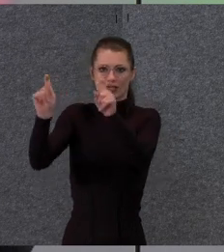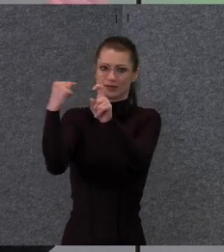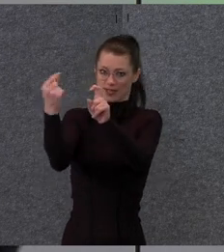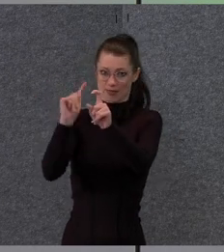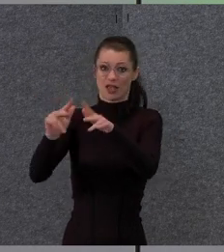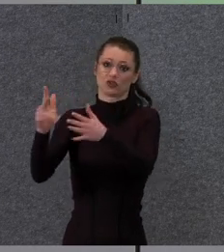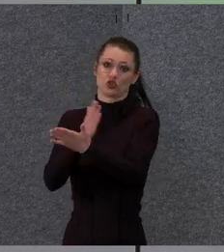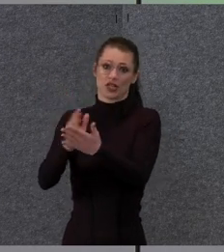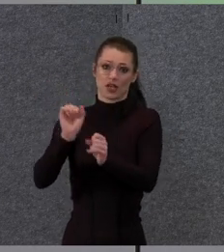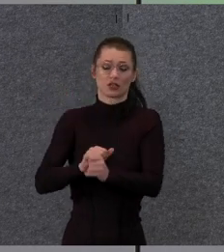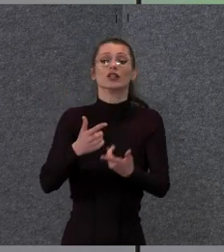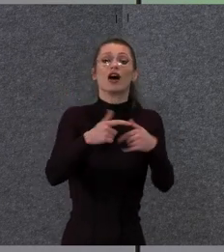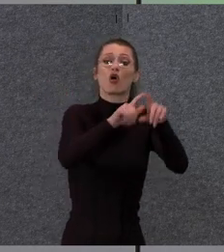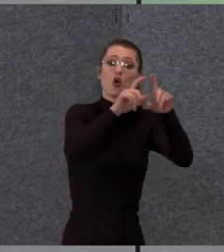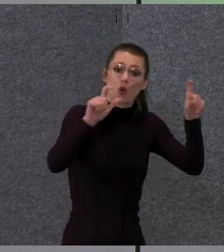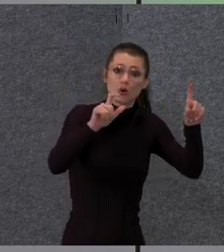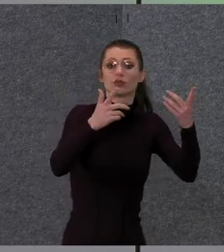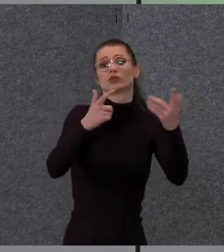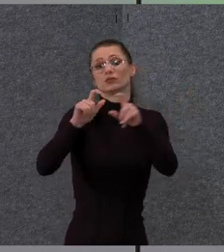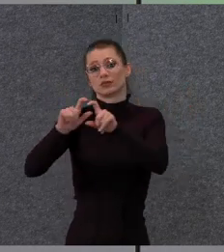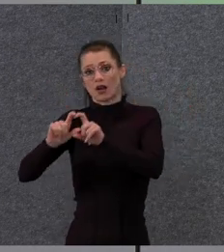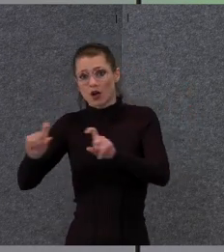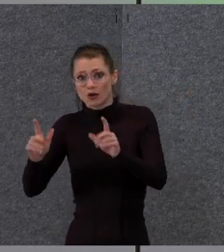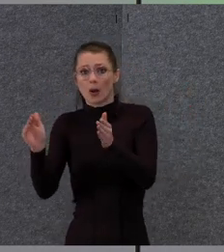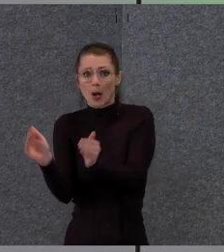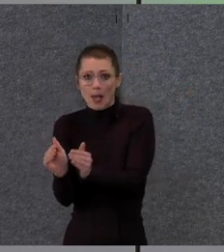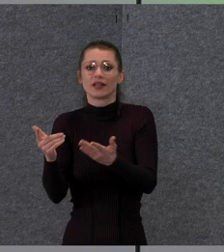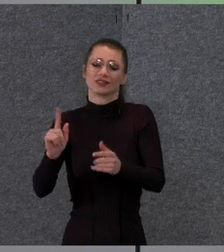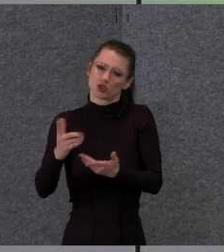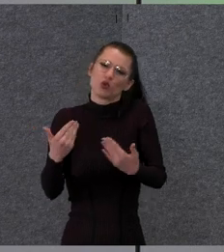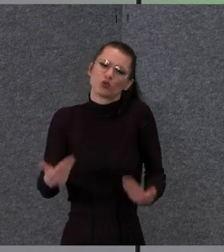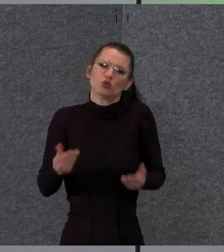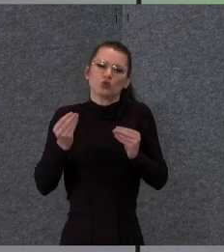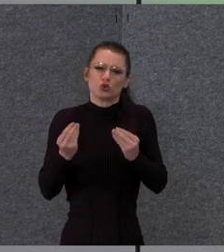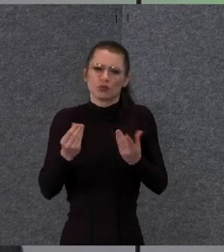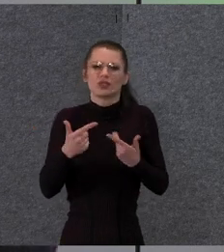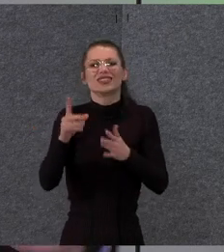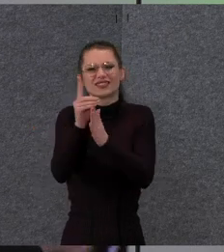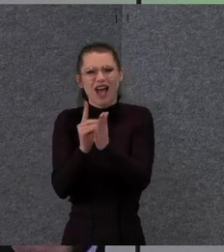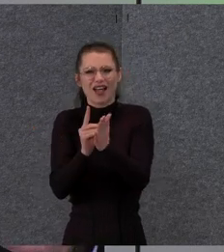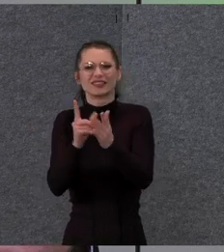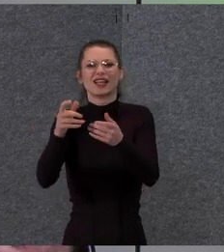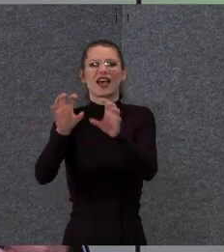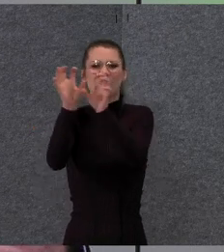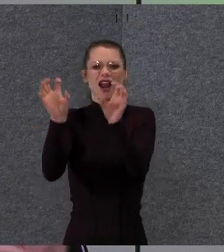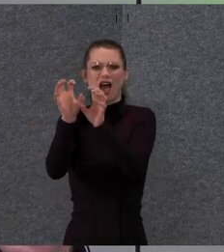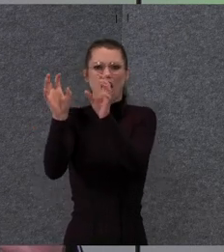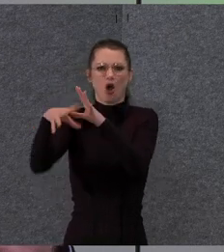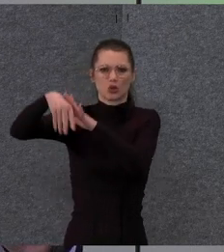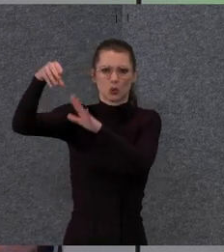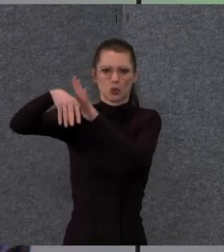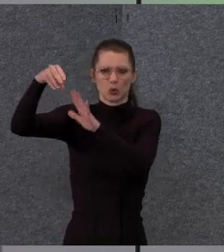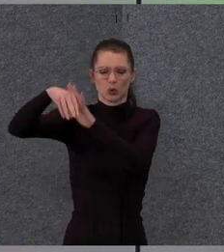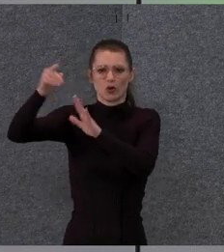ich in großen und kleinen Konzernen einen sehr bedenklichen Trend, nämlich den Trend dazu, Daten in die Cloud auszulagern und zwar